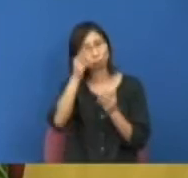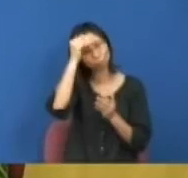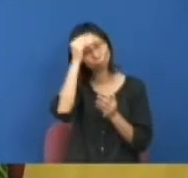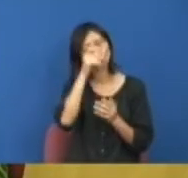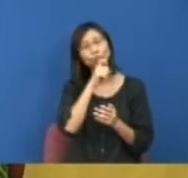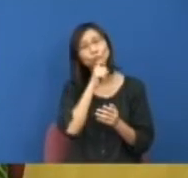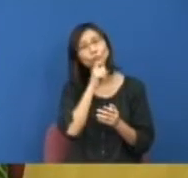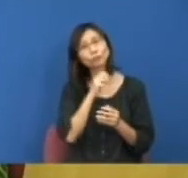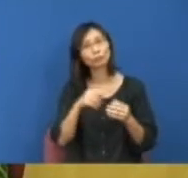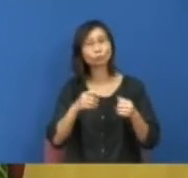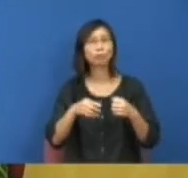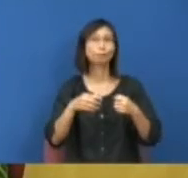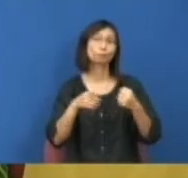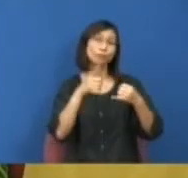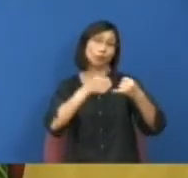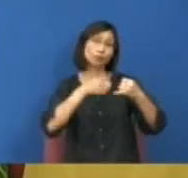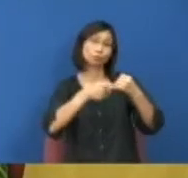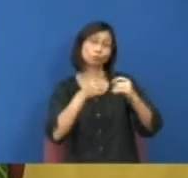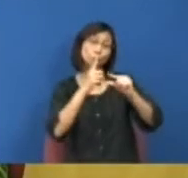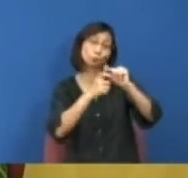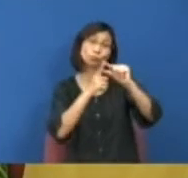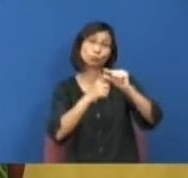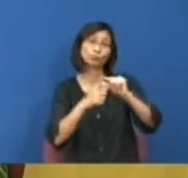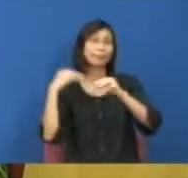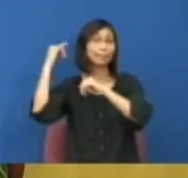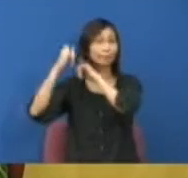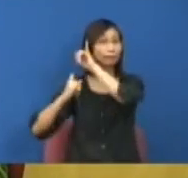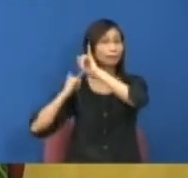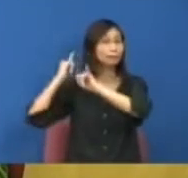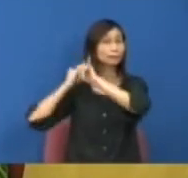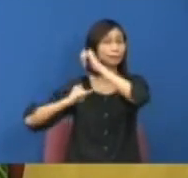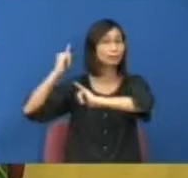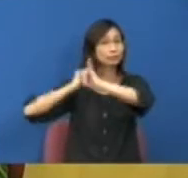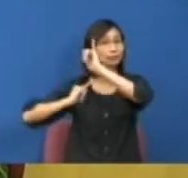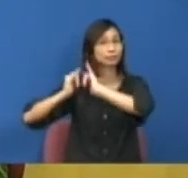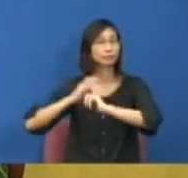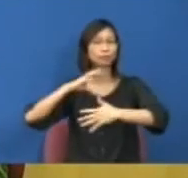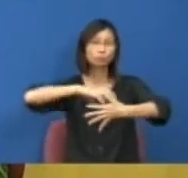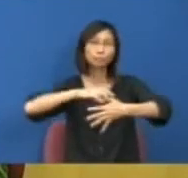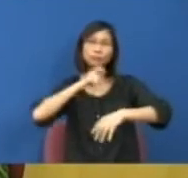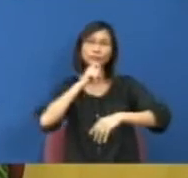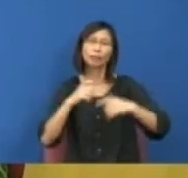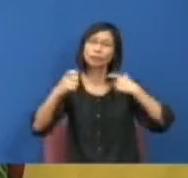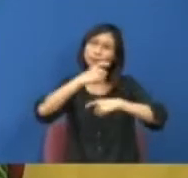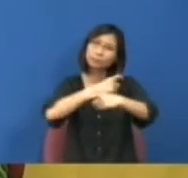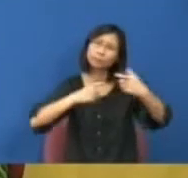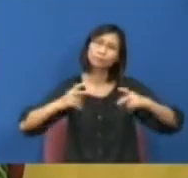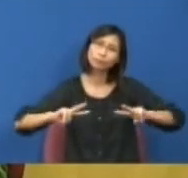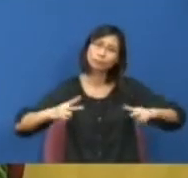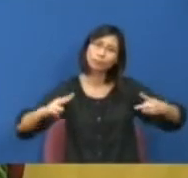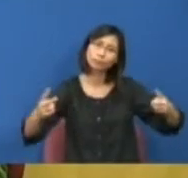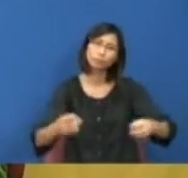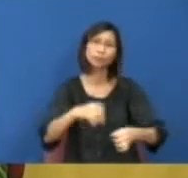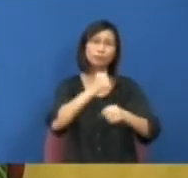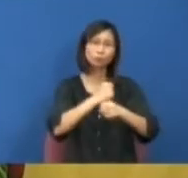係話。其實即係有啲人，即係其實喺個議會裏邊咧，其實反而喺經濟發展啊或者經濟生產裏